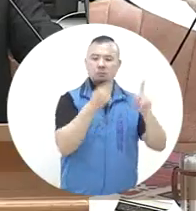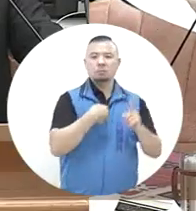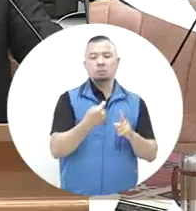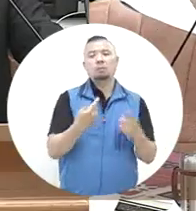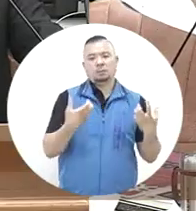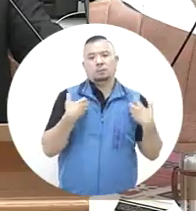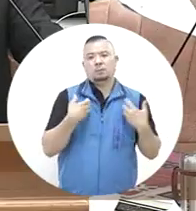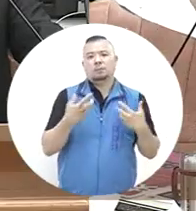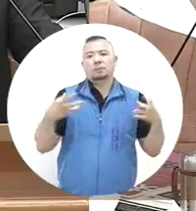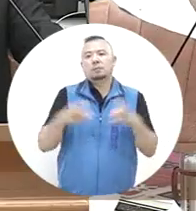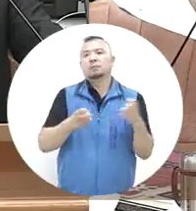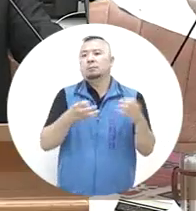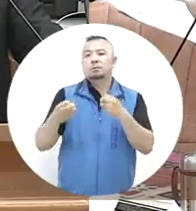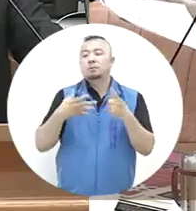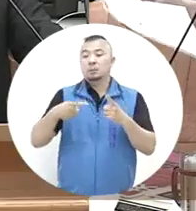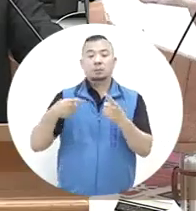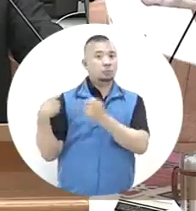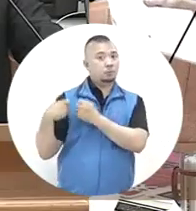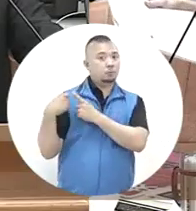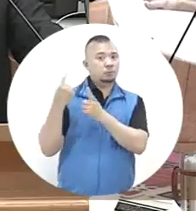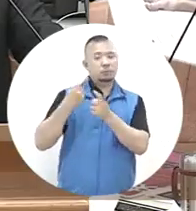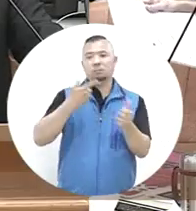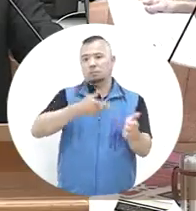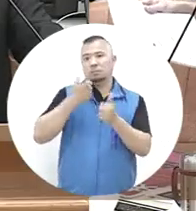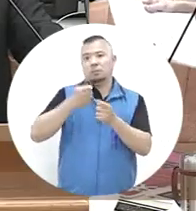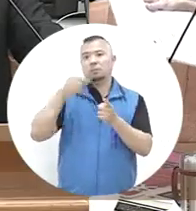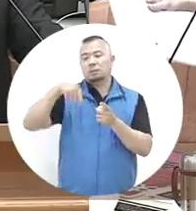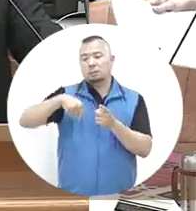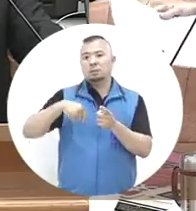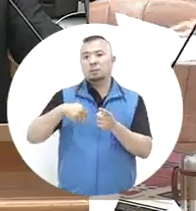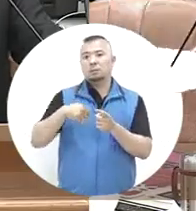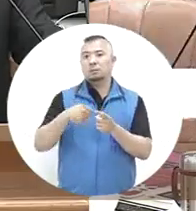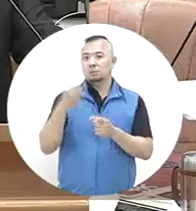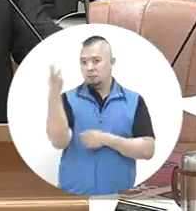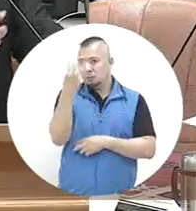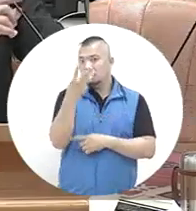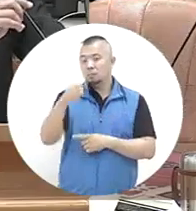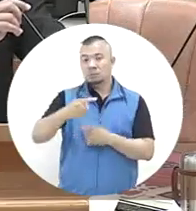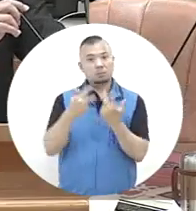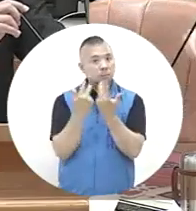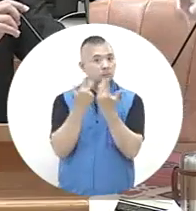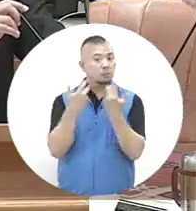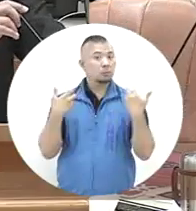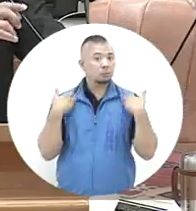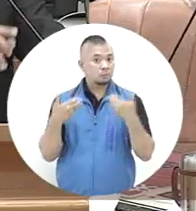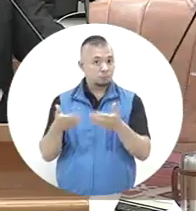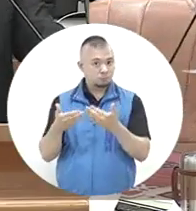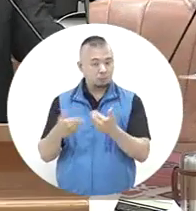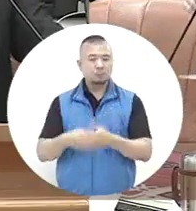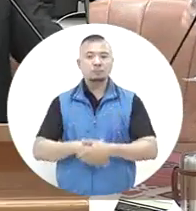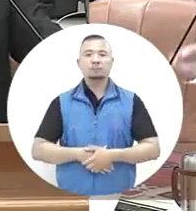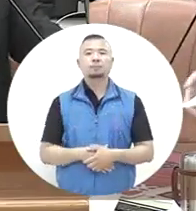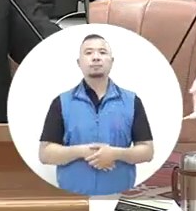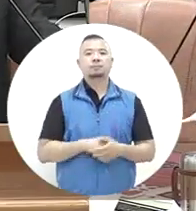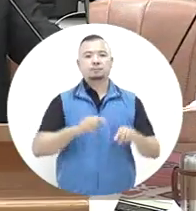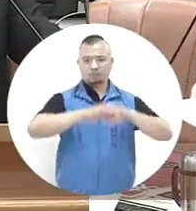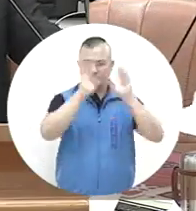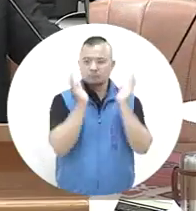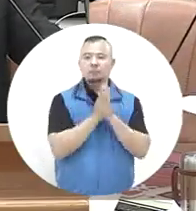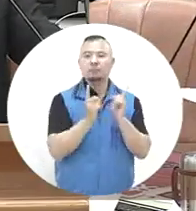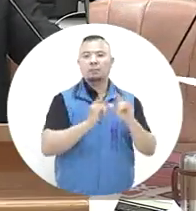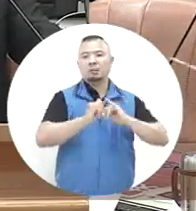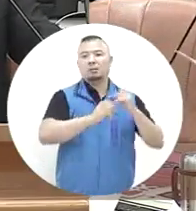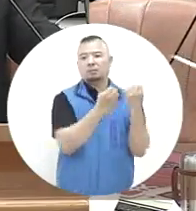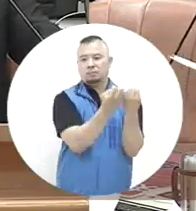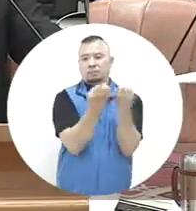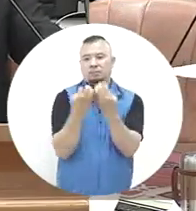新北市近期发生了3起枪击案，我们新北市到底有没有责任？ 面对所有的治安，我一直